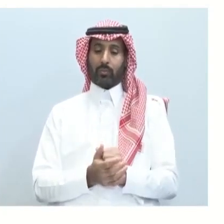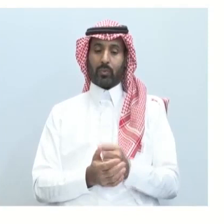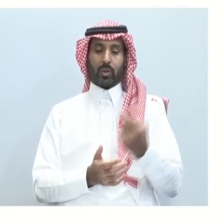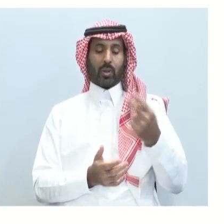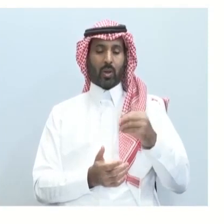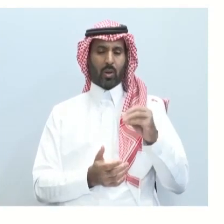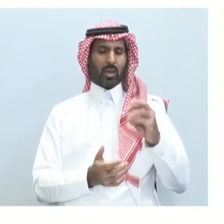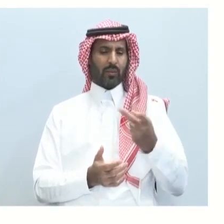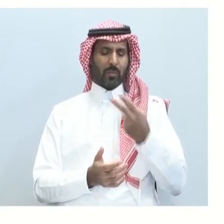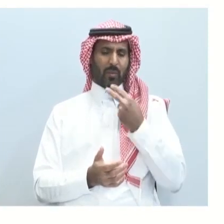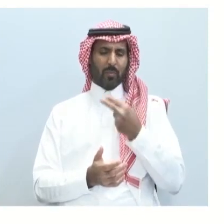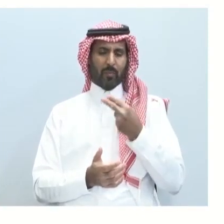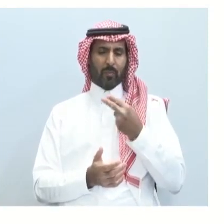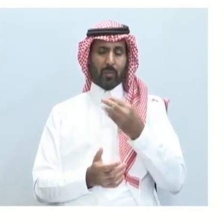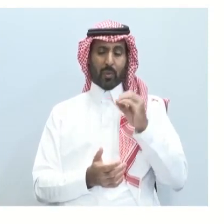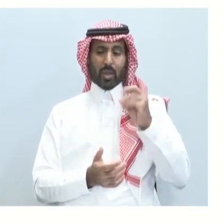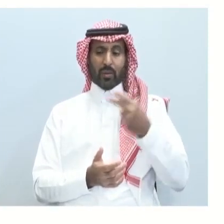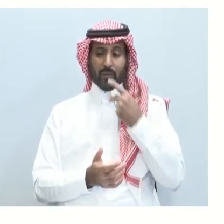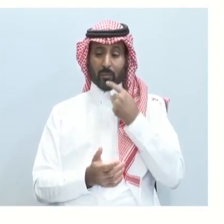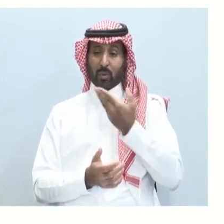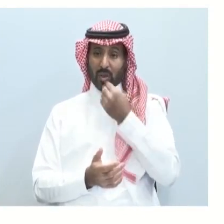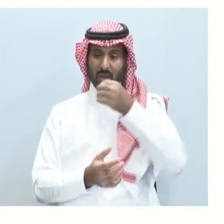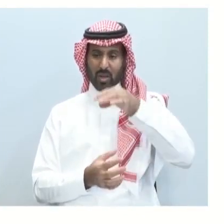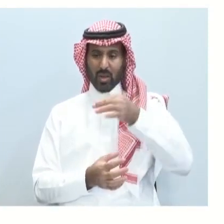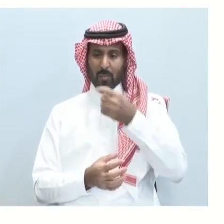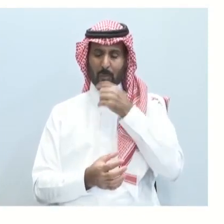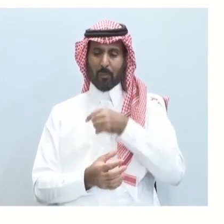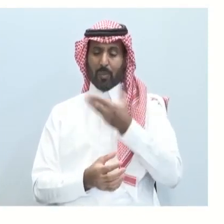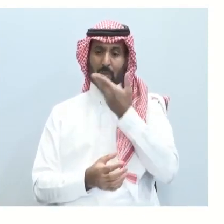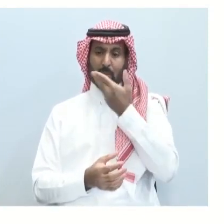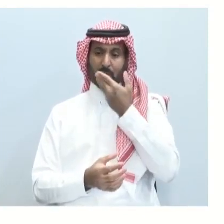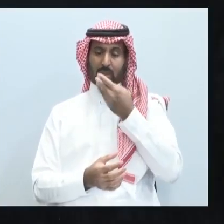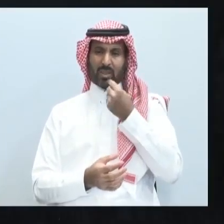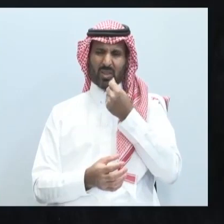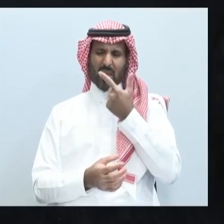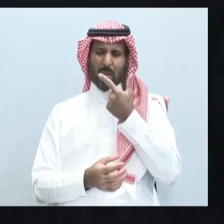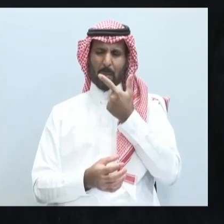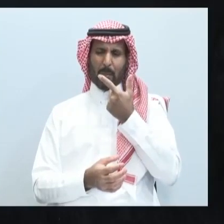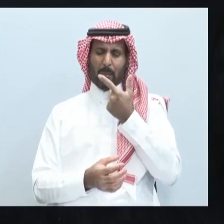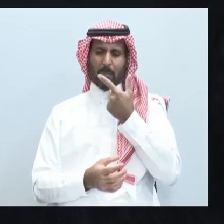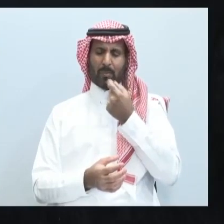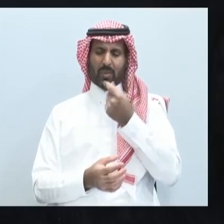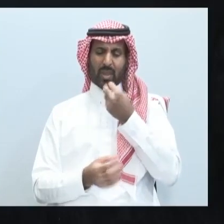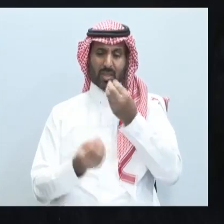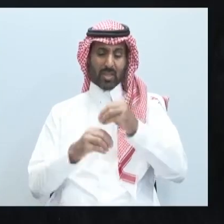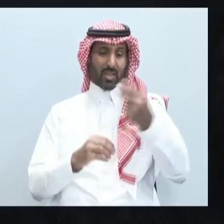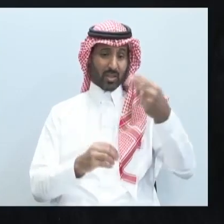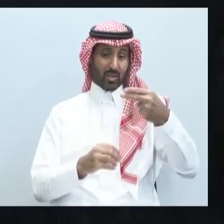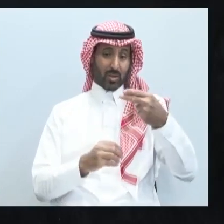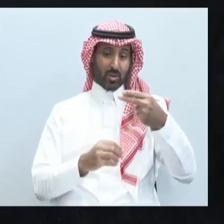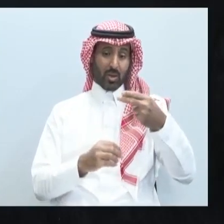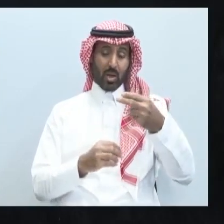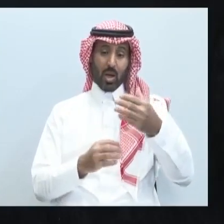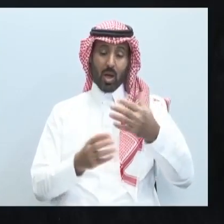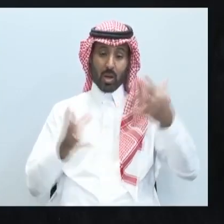ايش حمضي في المحلول حمضي اذا متى يكون الماء المحلول حمضيا اذا كان تركيز ايون الهيدروجين اكثر من